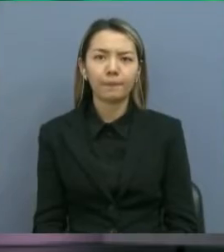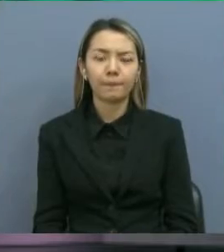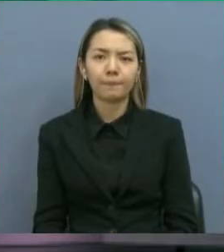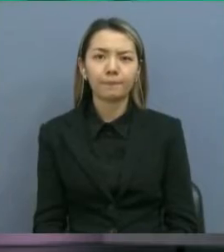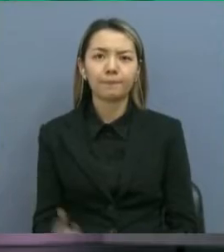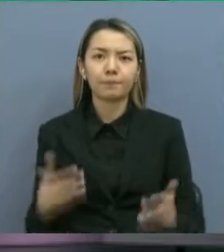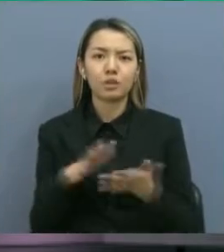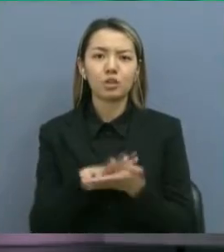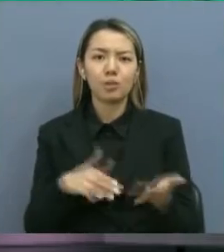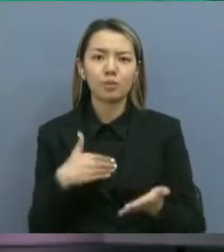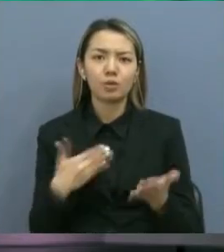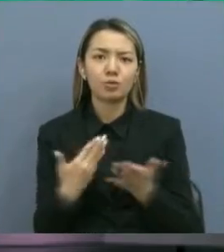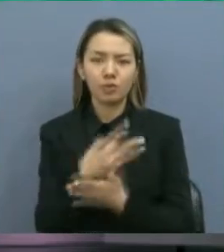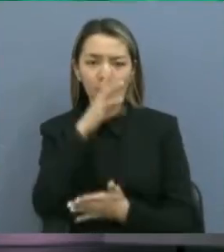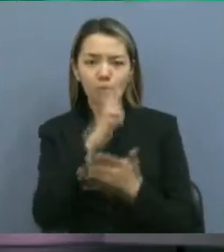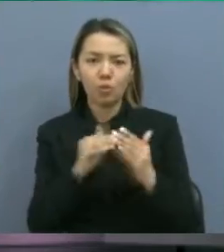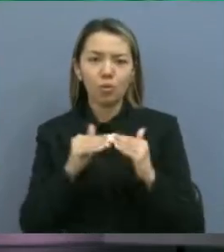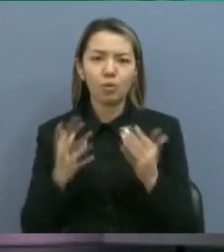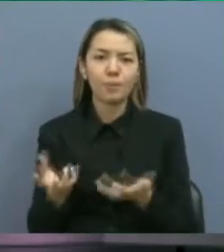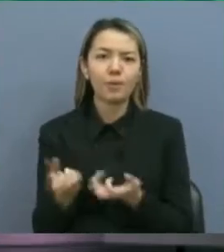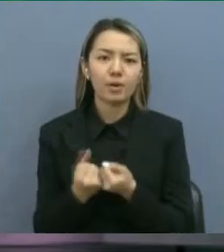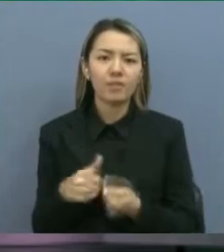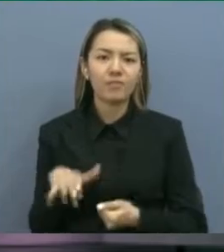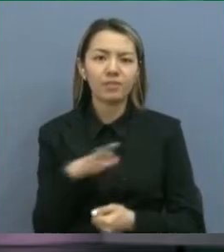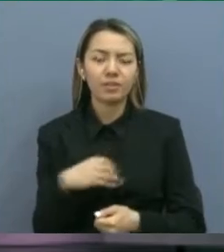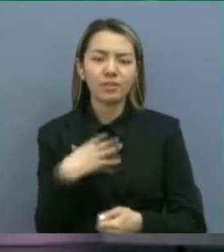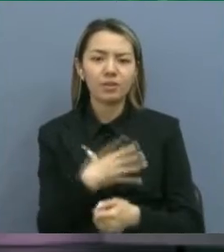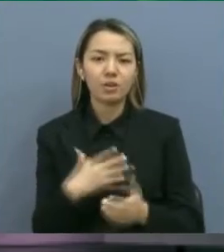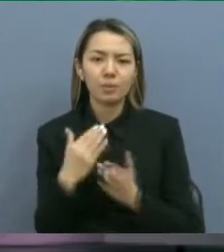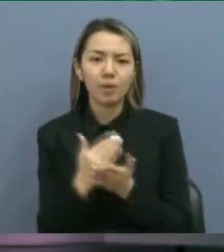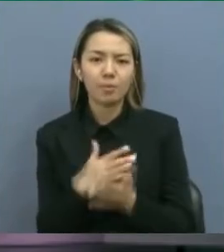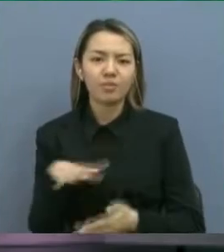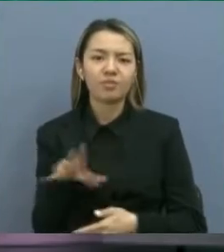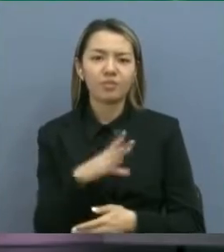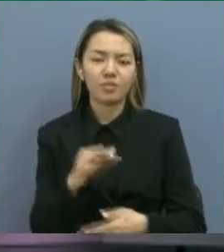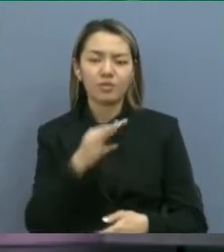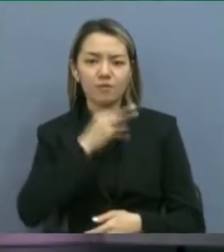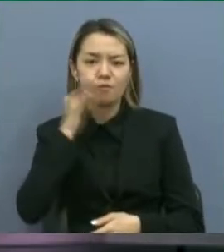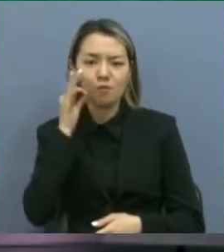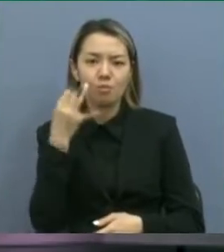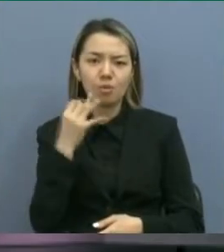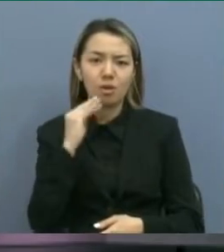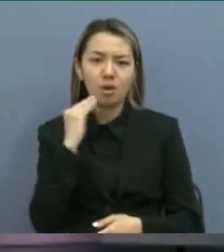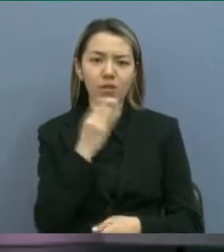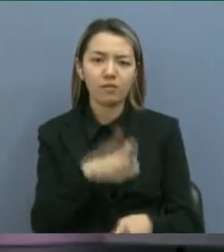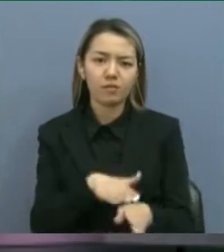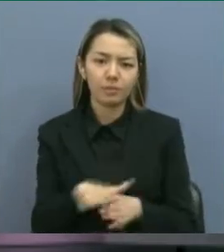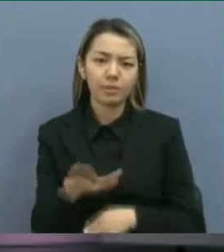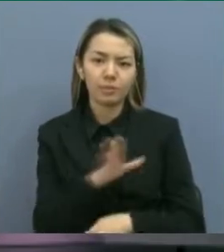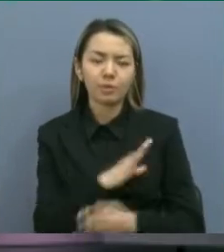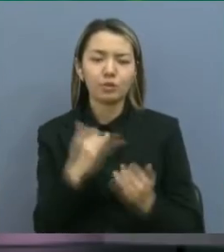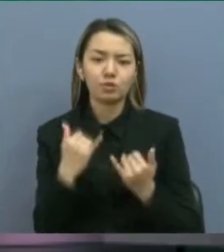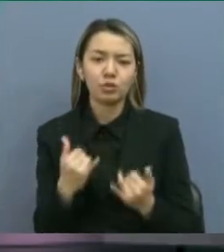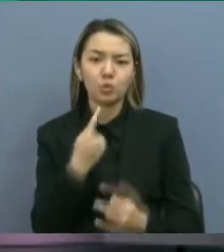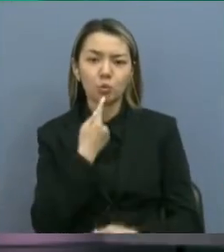Хабарымыз жалғастырамыз. Мемлекеттік деңгейде қабылданған әлеуметтік бағдарламалардың барлығы мерзімде әрі сапалы орындалады. Тіпті